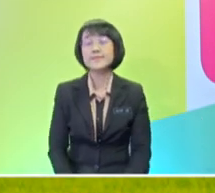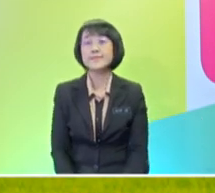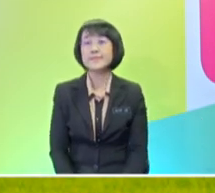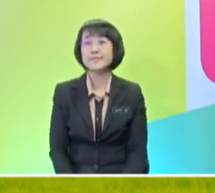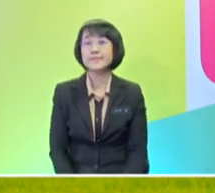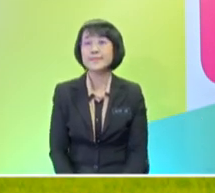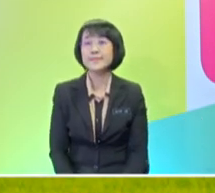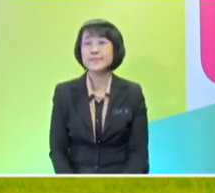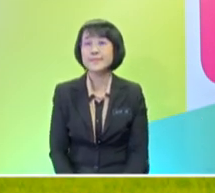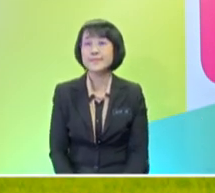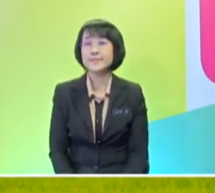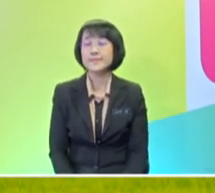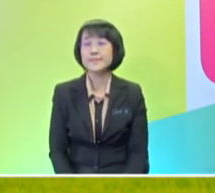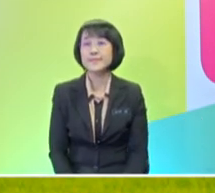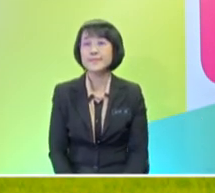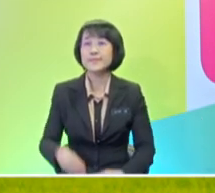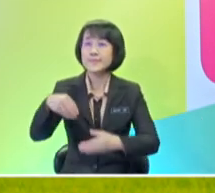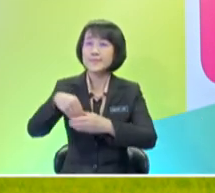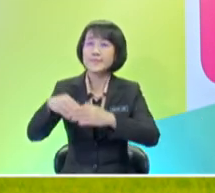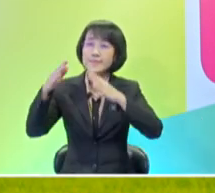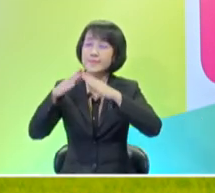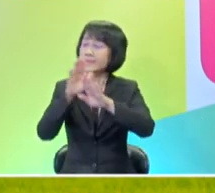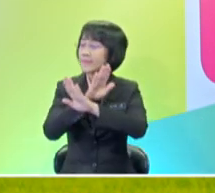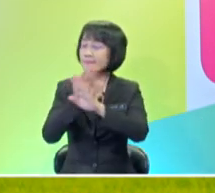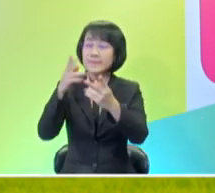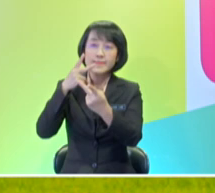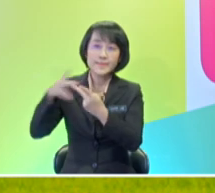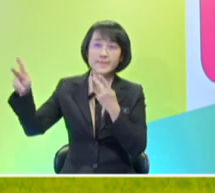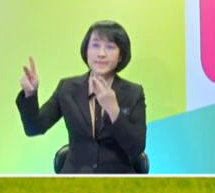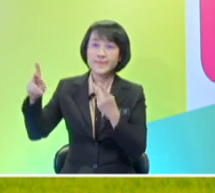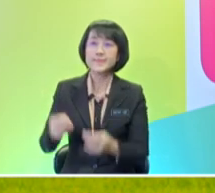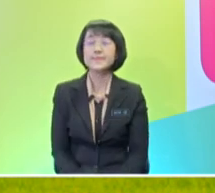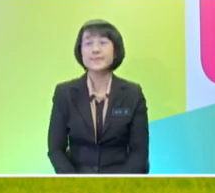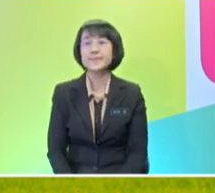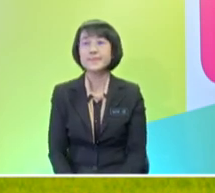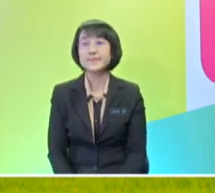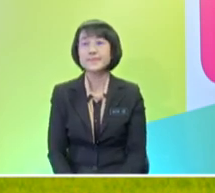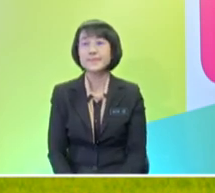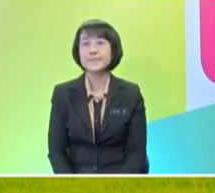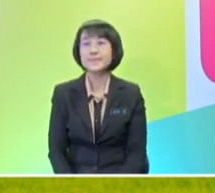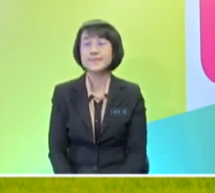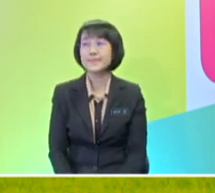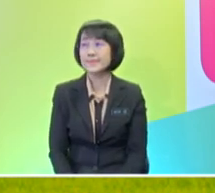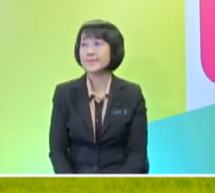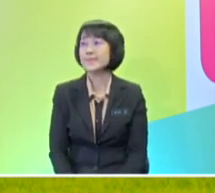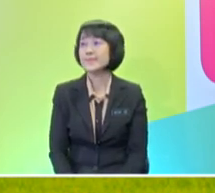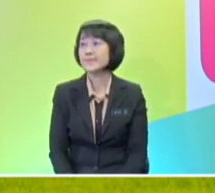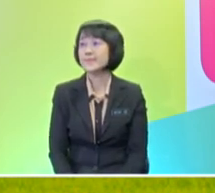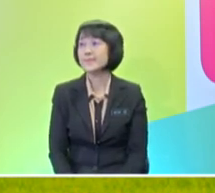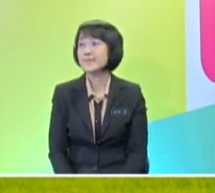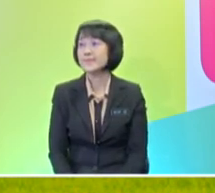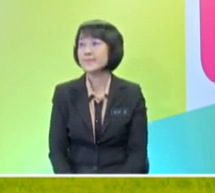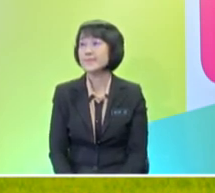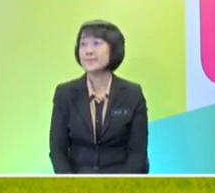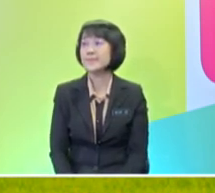sekadar di Ajung rumah tak sesuai kalau tengok contoh-contoh permainan yang bakal sekolahkan sebentar saja nanti